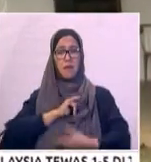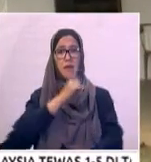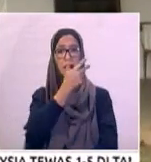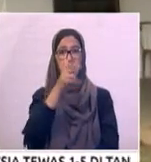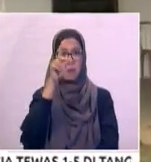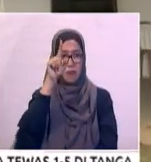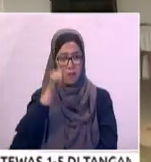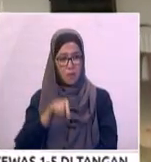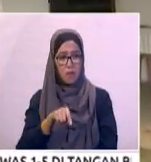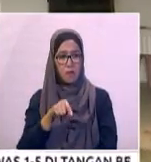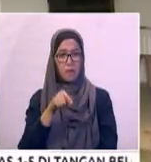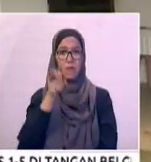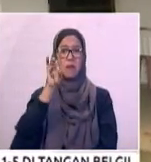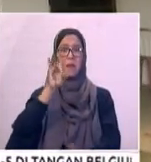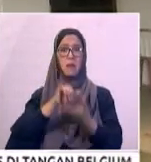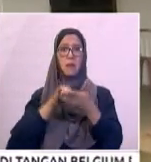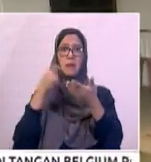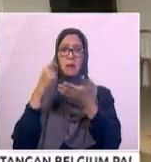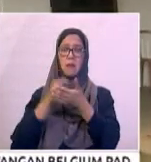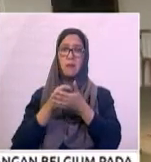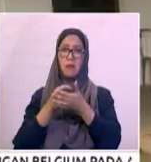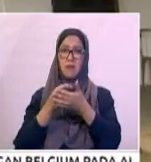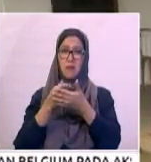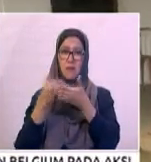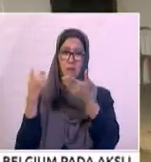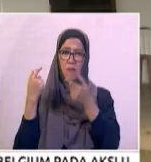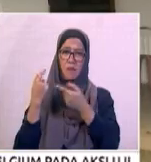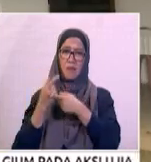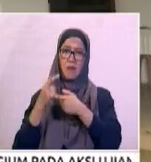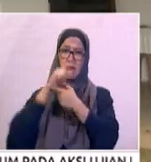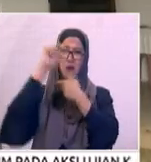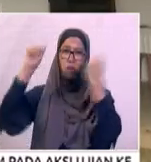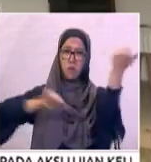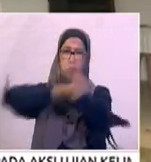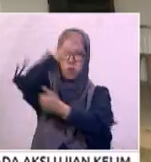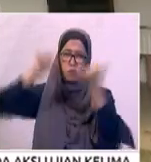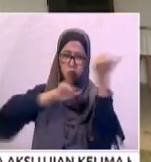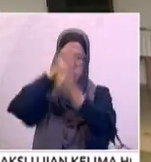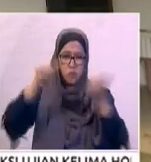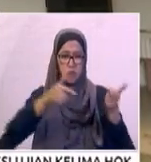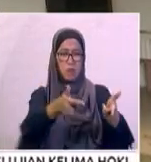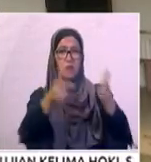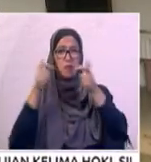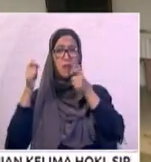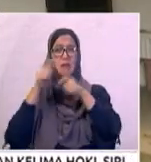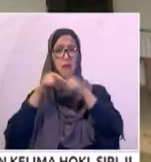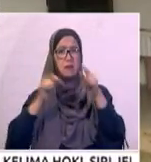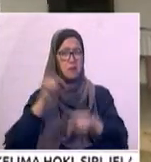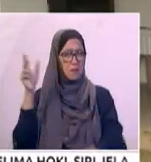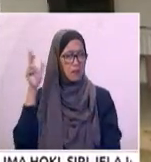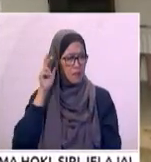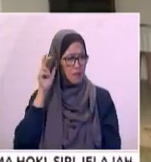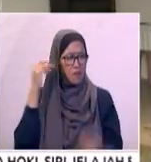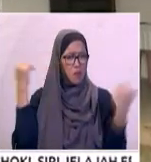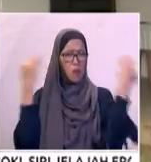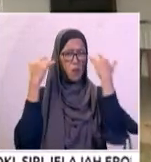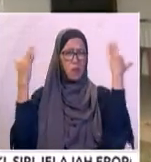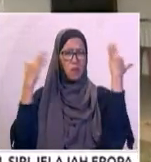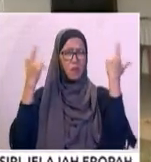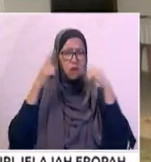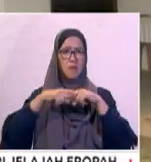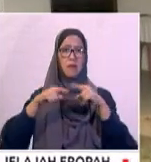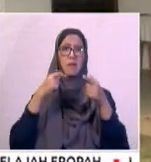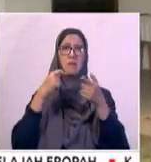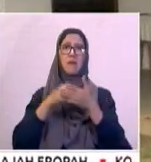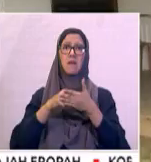Saya tiba-tiba angin datang dengan kencang. Cuma dengar bunyi prap menyatu saja, tiba-tiba tengok-tengok, keluar-keluar